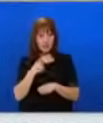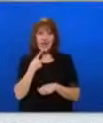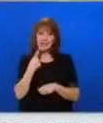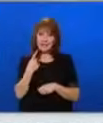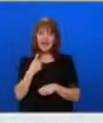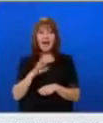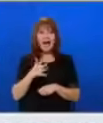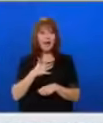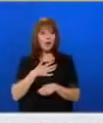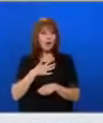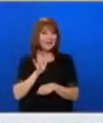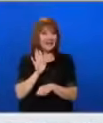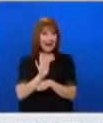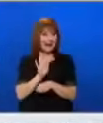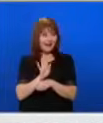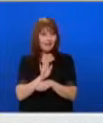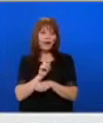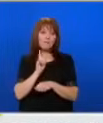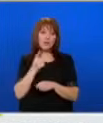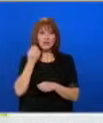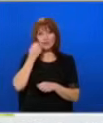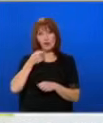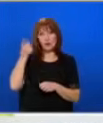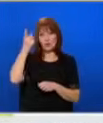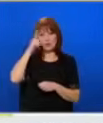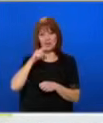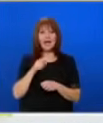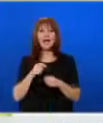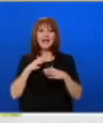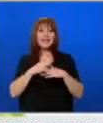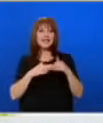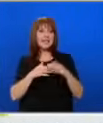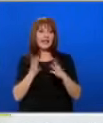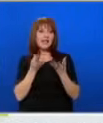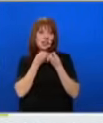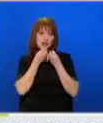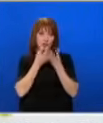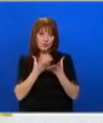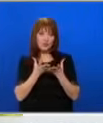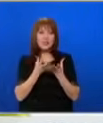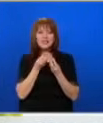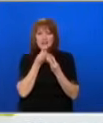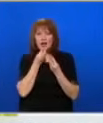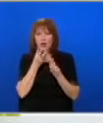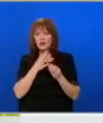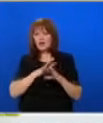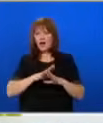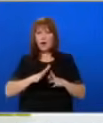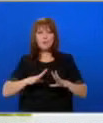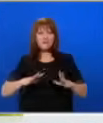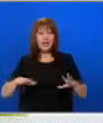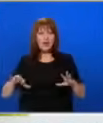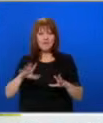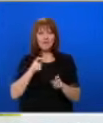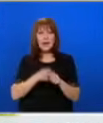за възрастни от днес, ще можете да я използвате и утре. Очаквания снеговалеж се случи, страхотна обстановката. Правим всичко, което